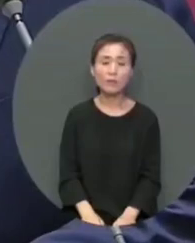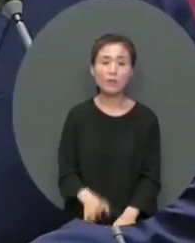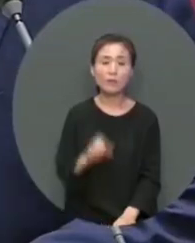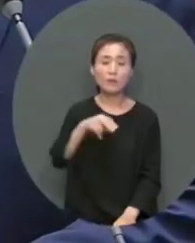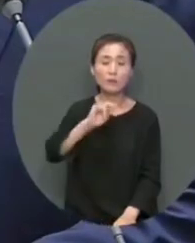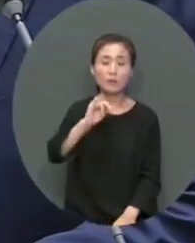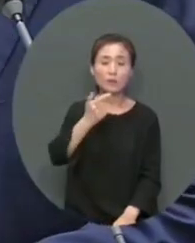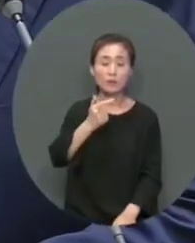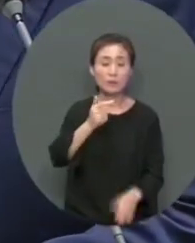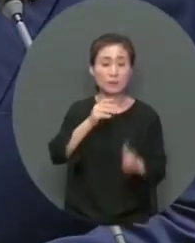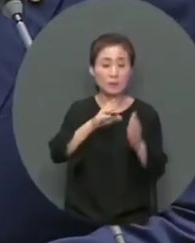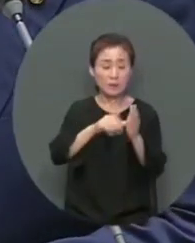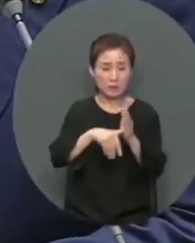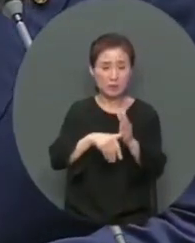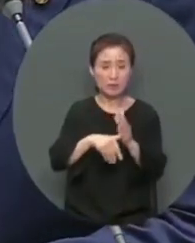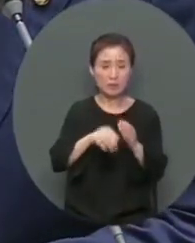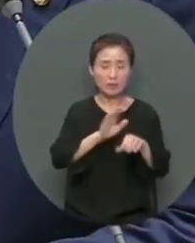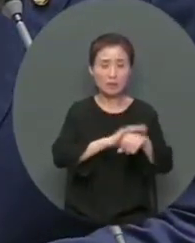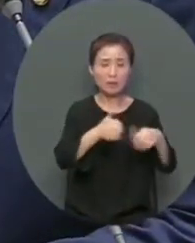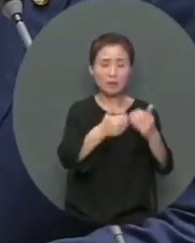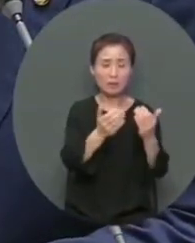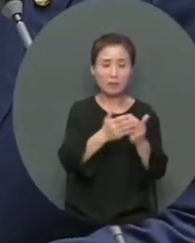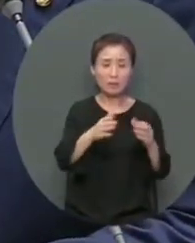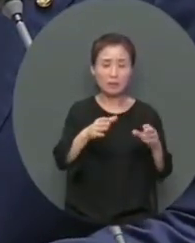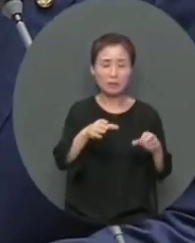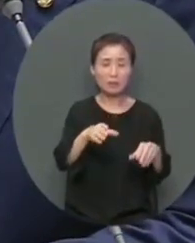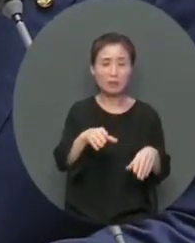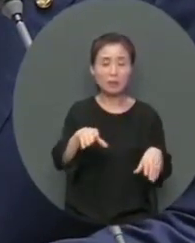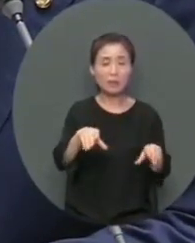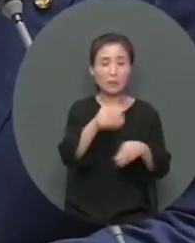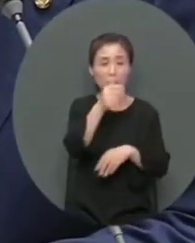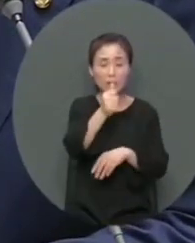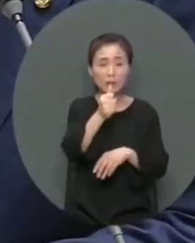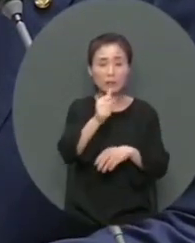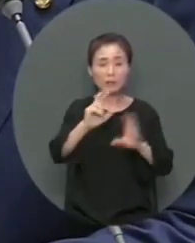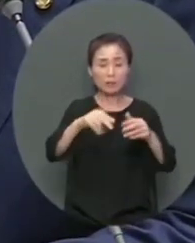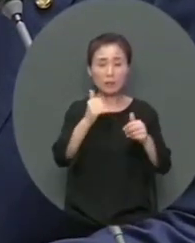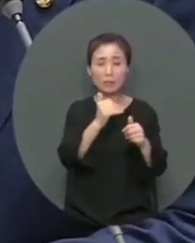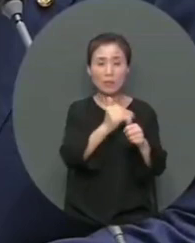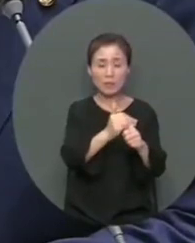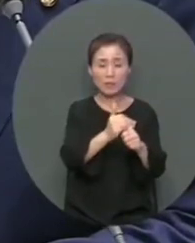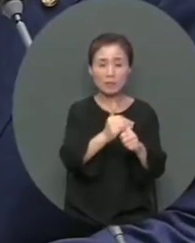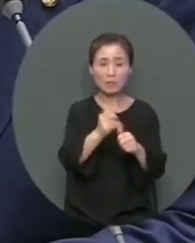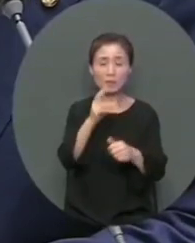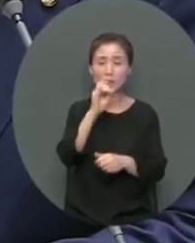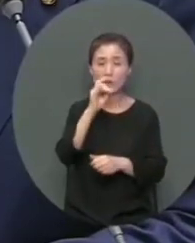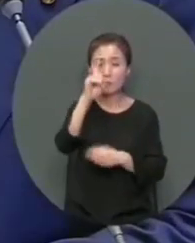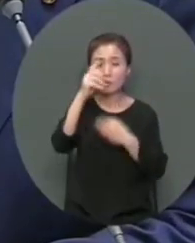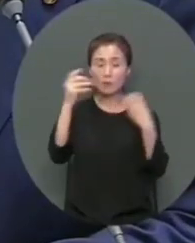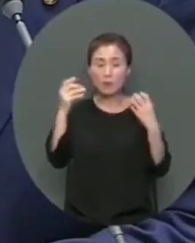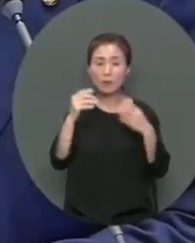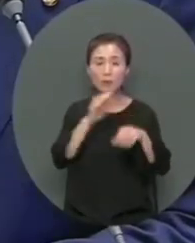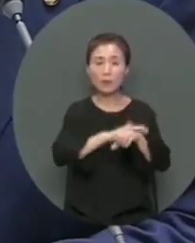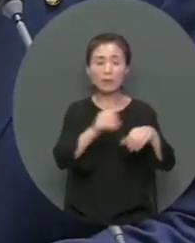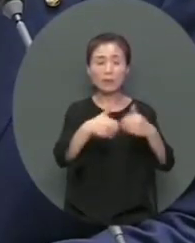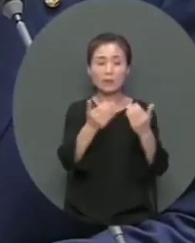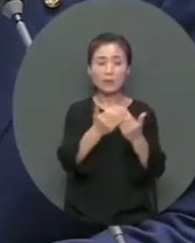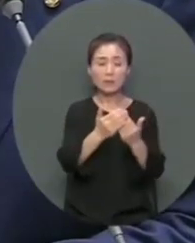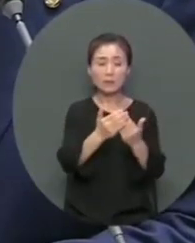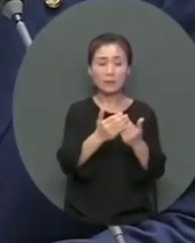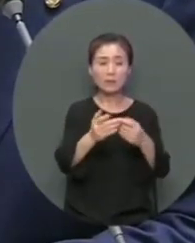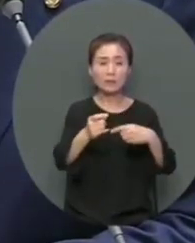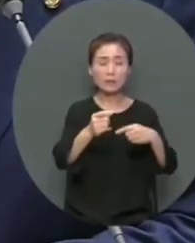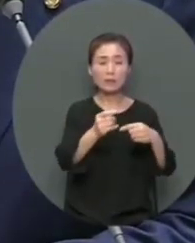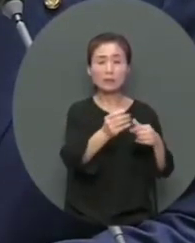유신시대에는 야당 총재를 국회에서 제명하기도 했고 중앙정보부가 야당 지도자를 납치해 죽이려고